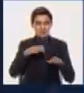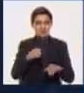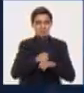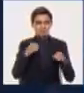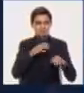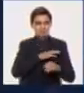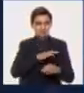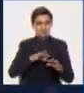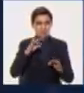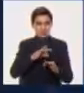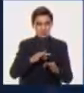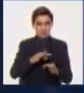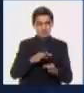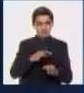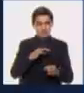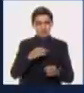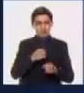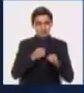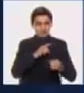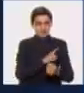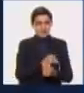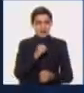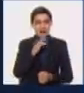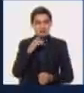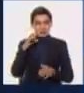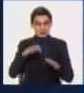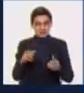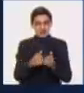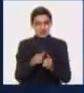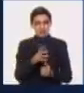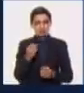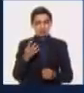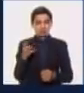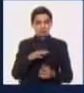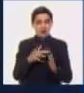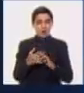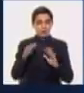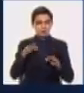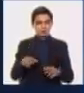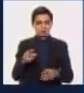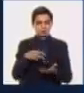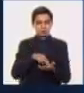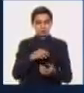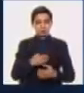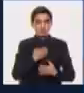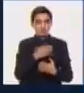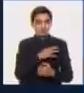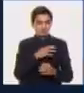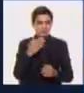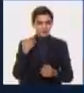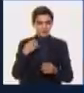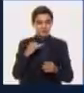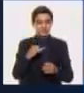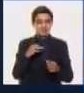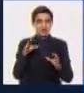оқ-дәрі сақтайтын қоймасында жарылыс болып, бүкіл арыстағы және сол маңдағы 4 бірдей елді мекен жұртын аяғынан тік тұрғызған еді. Техногенді